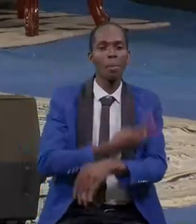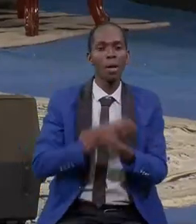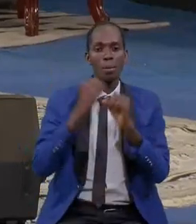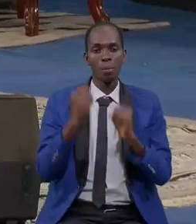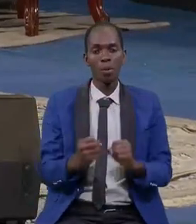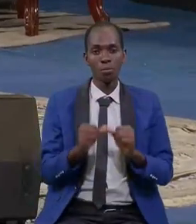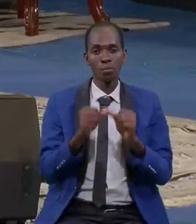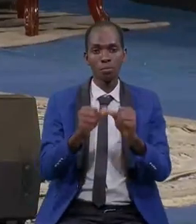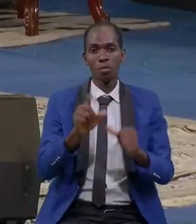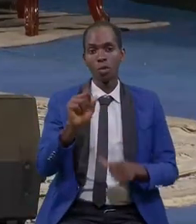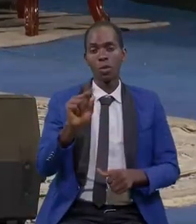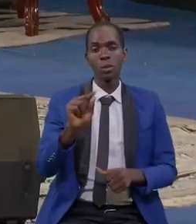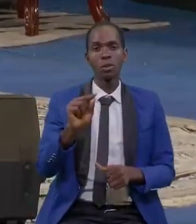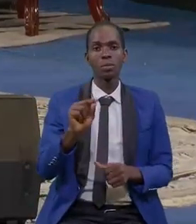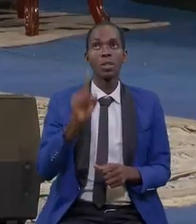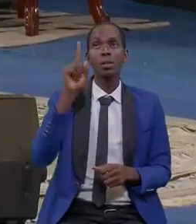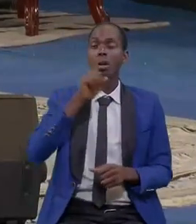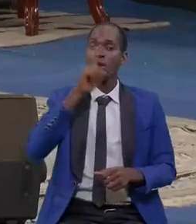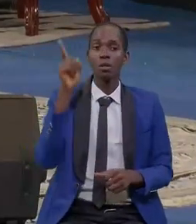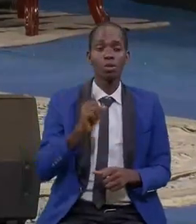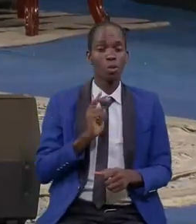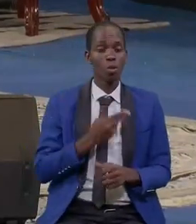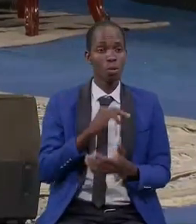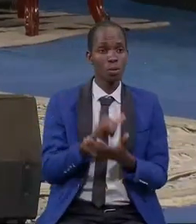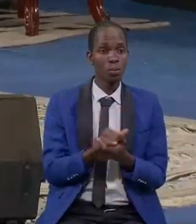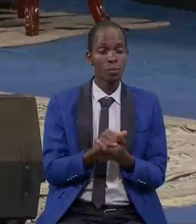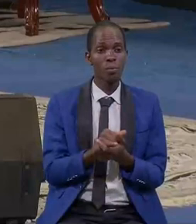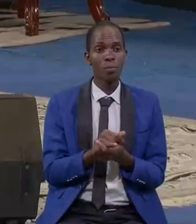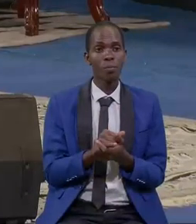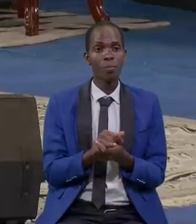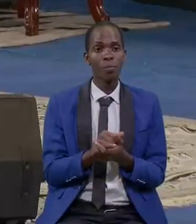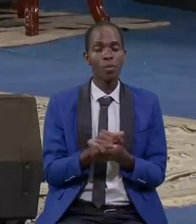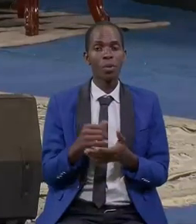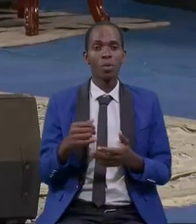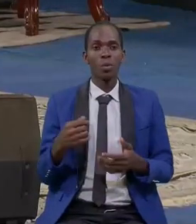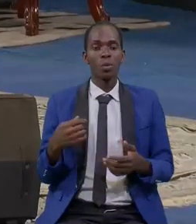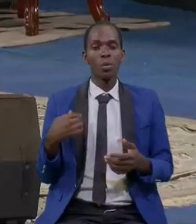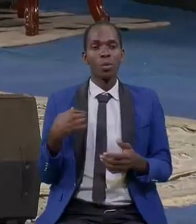sa force. Il nous rassure dans le verset 20. Il l'a déployé en Christ,